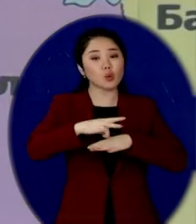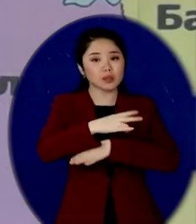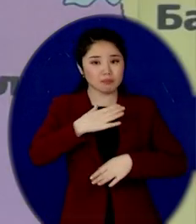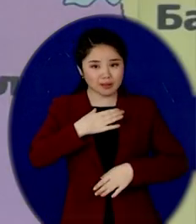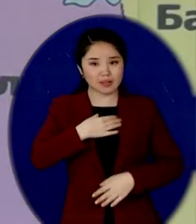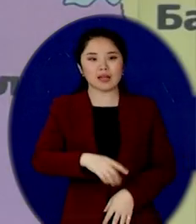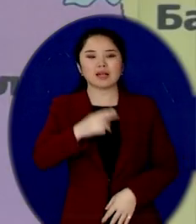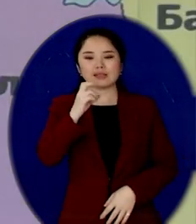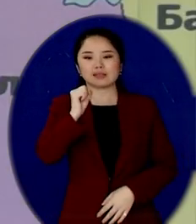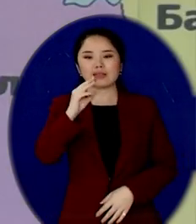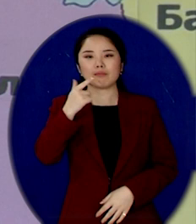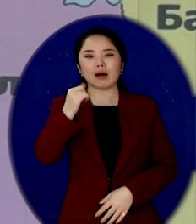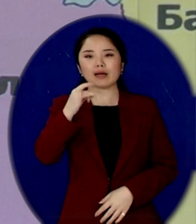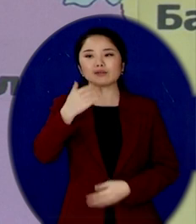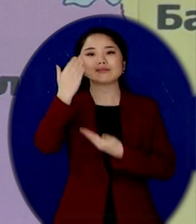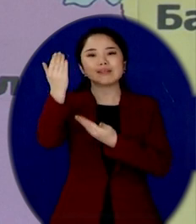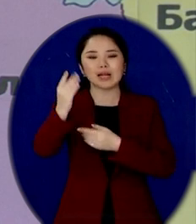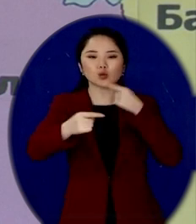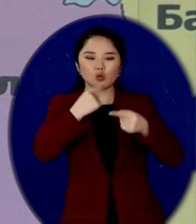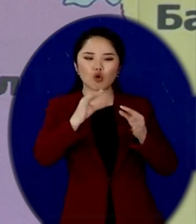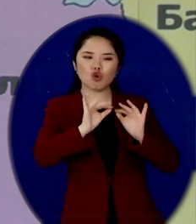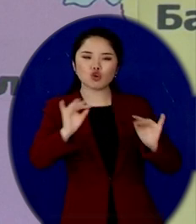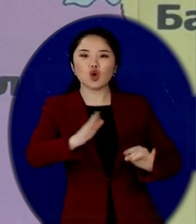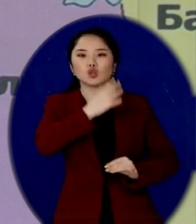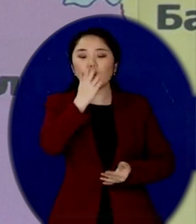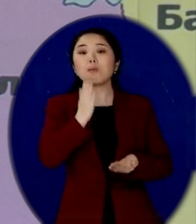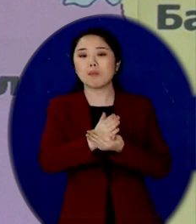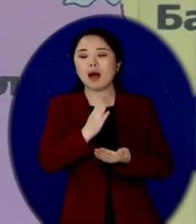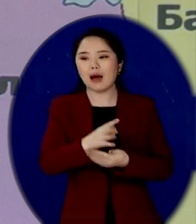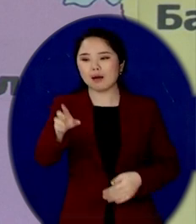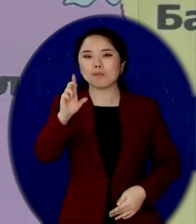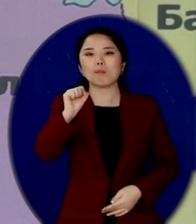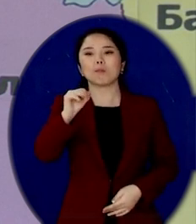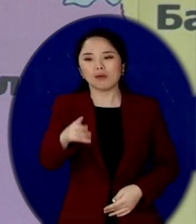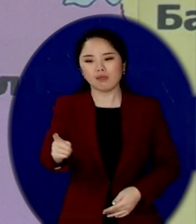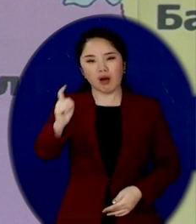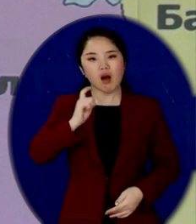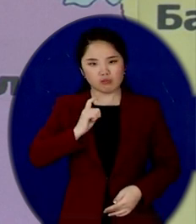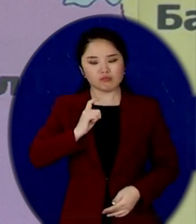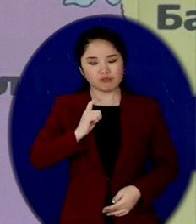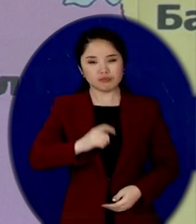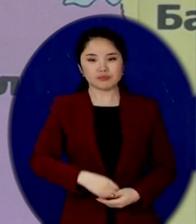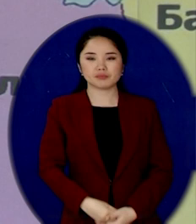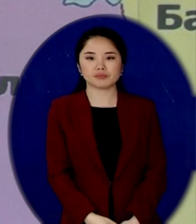гарав танаа гихмэд олон дуу байдаг гэж бат хариулжээ.